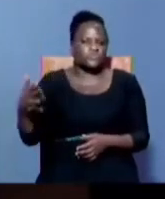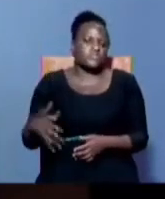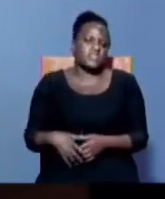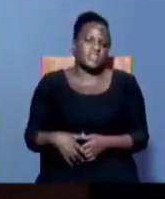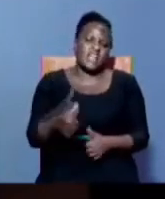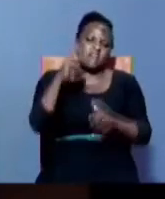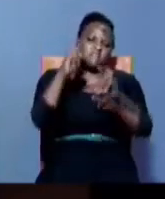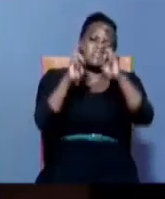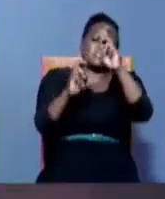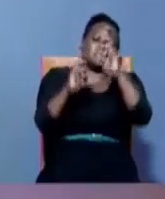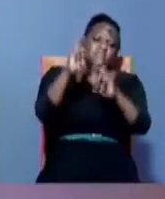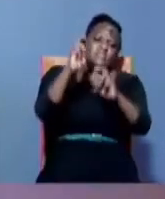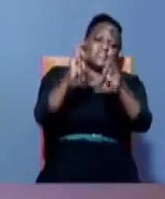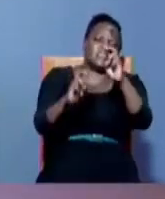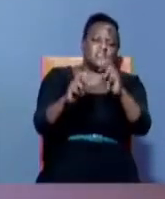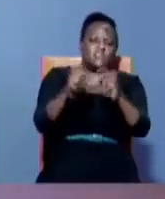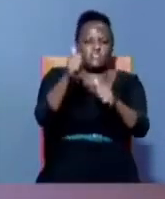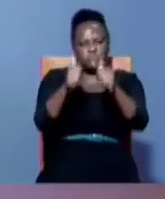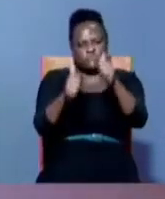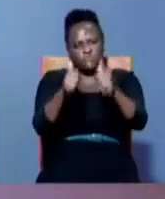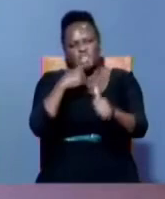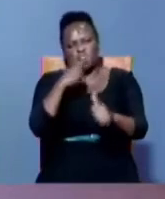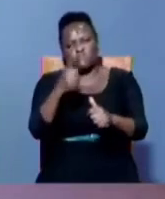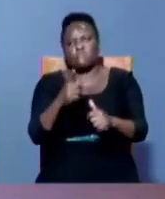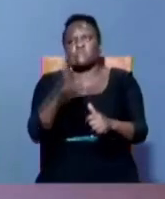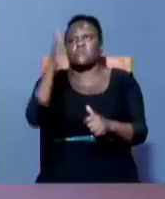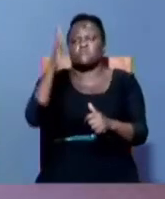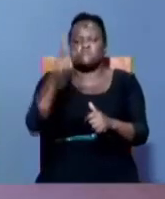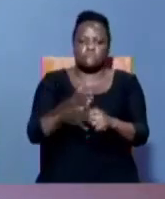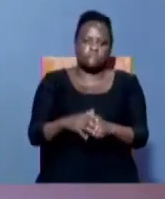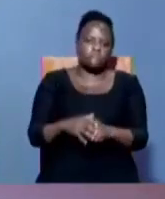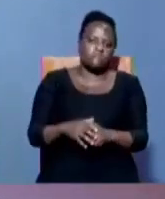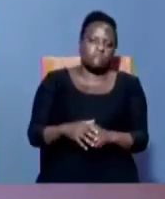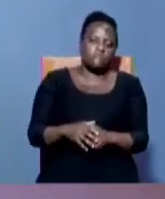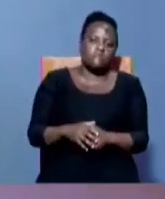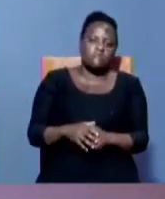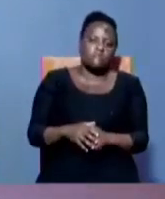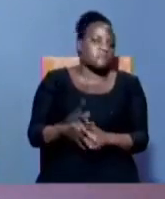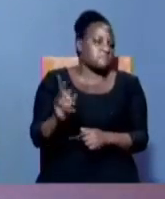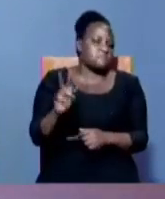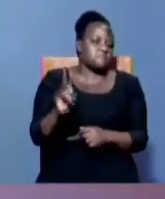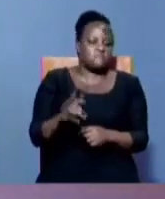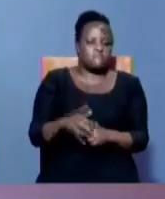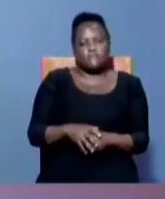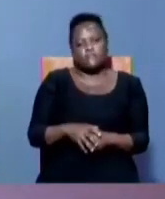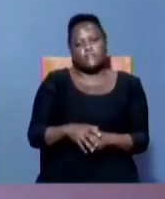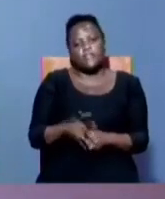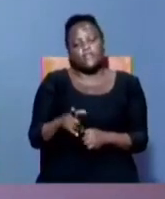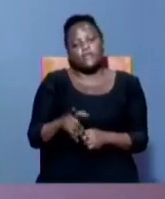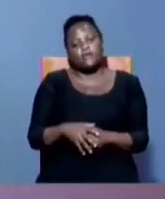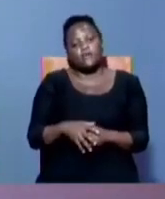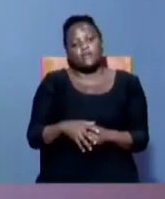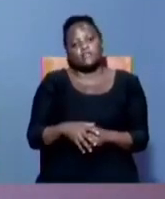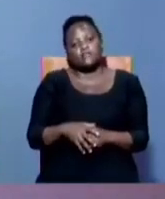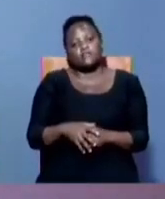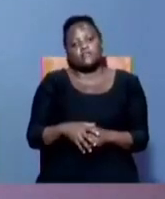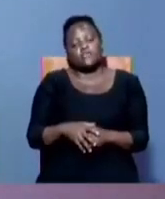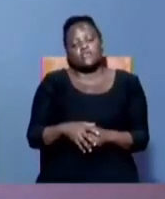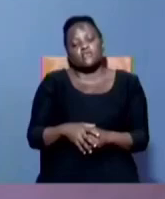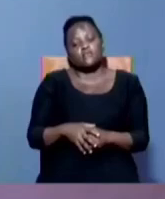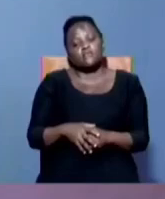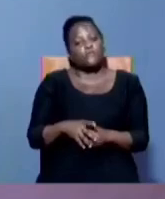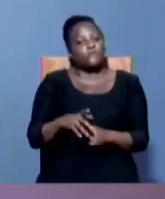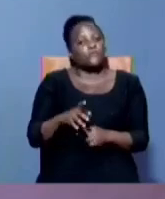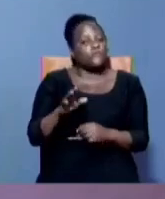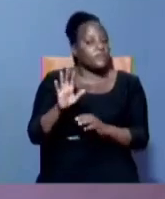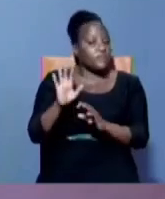kwa anajaribu kumambia Mungu hapana, nilipaswa niwe mimi na sio fulani, jiadhari, kwa sababu fimbo ya